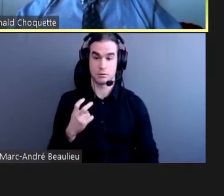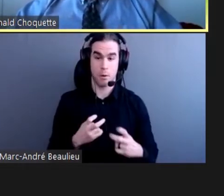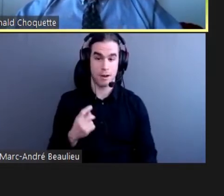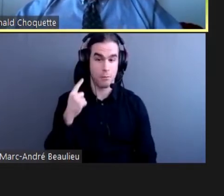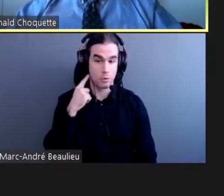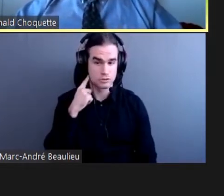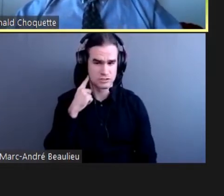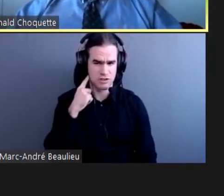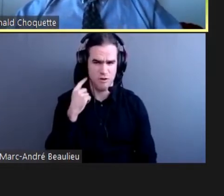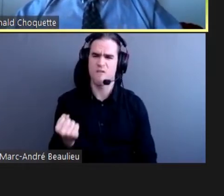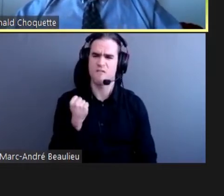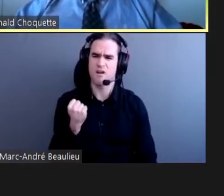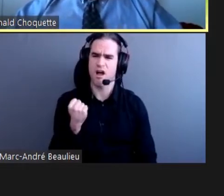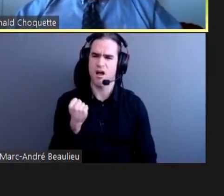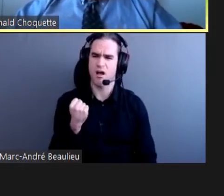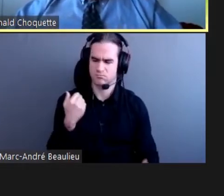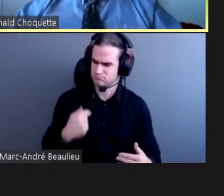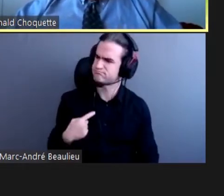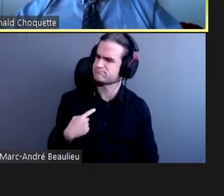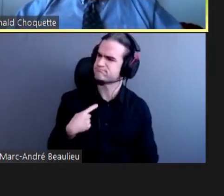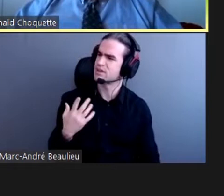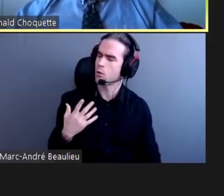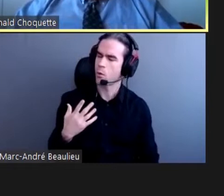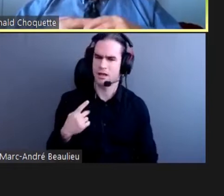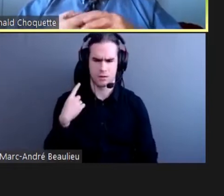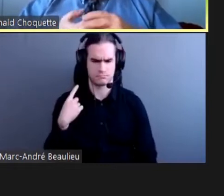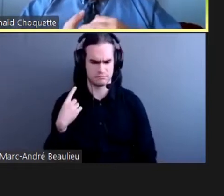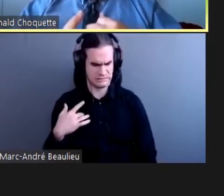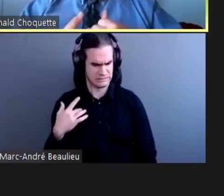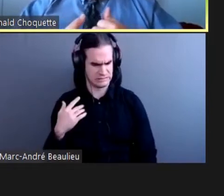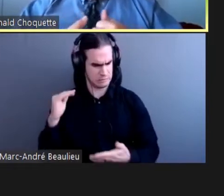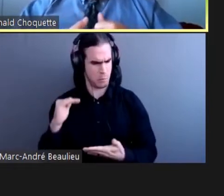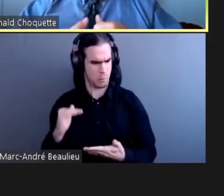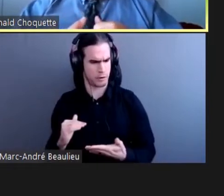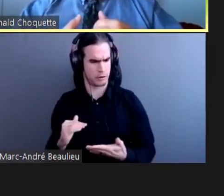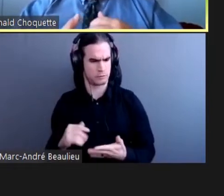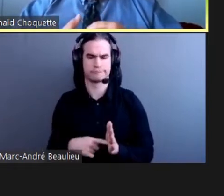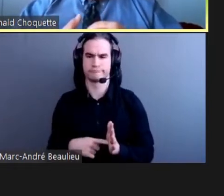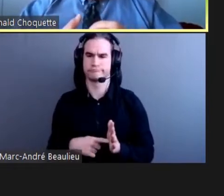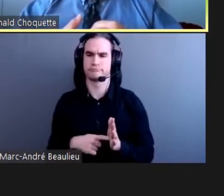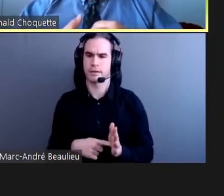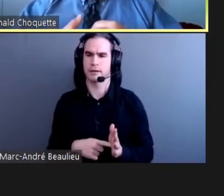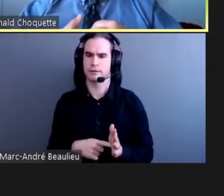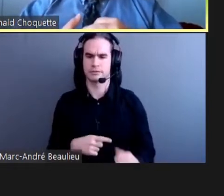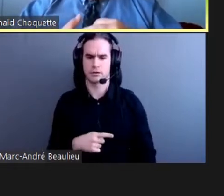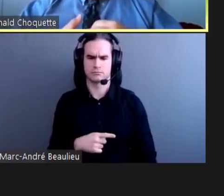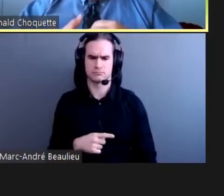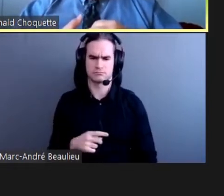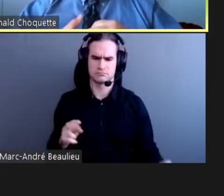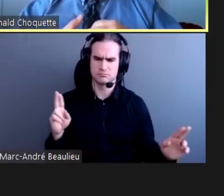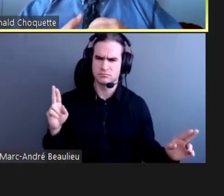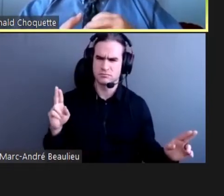va rapporter, c'est une perte de sensibilité. Au fond, la personne a en difficulté à entendre les